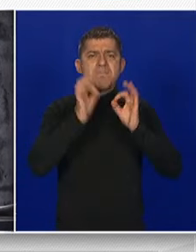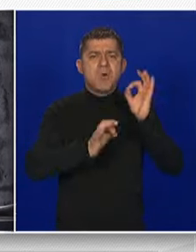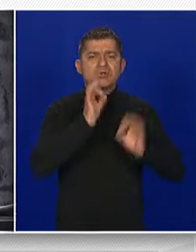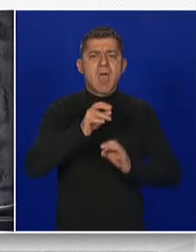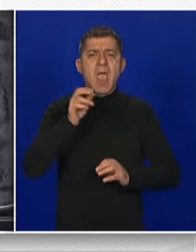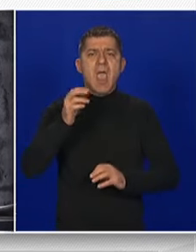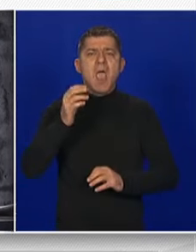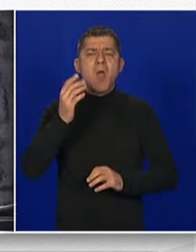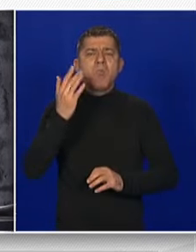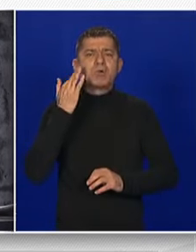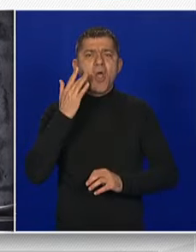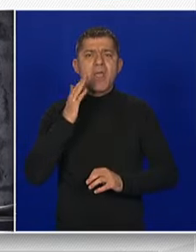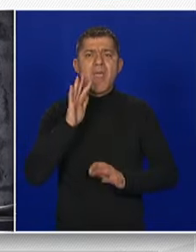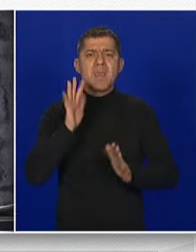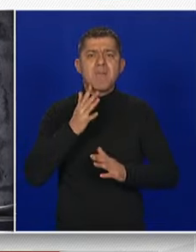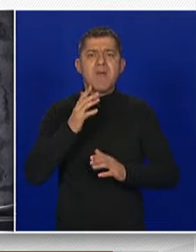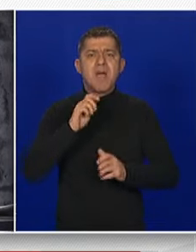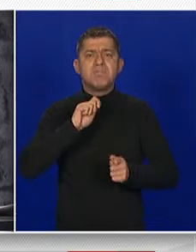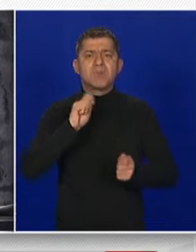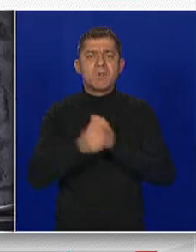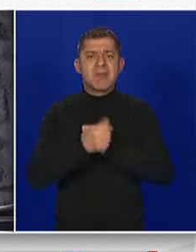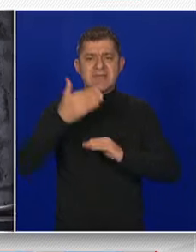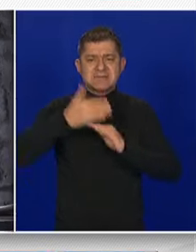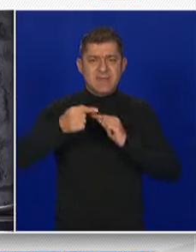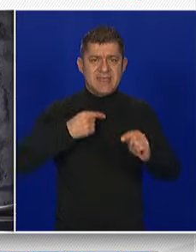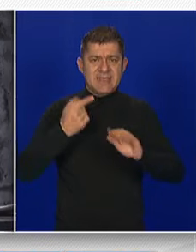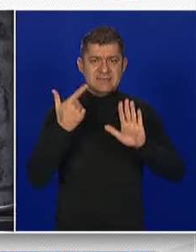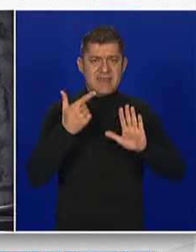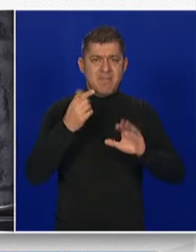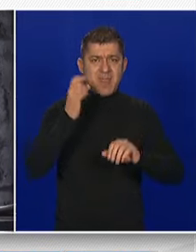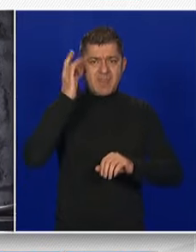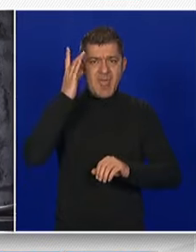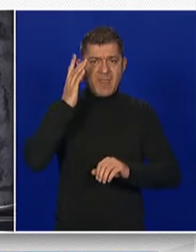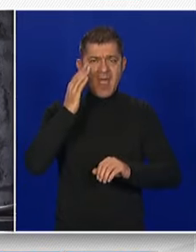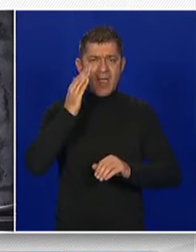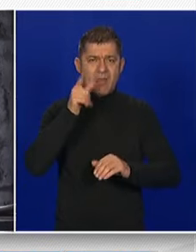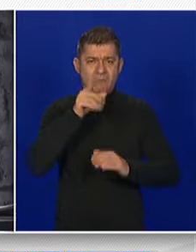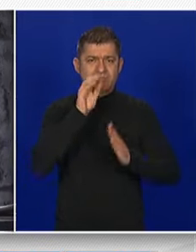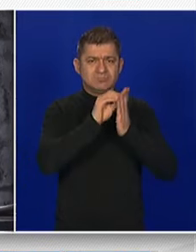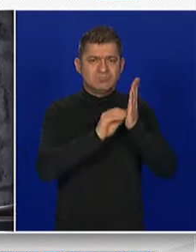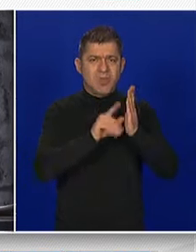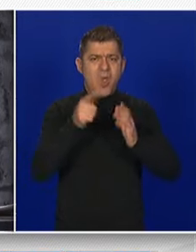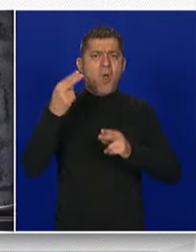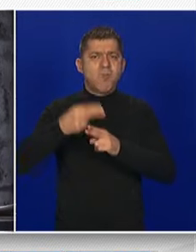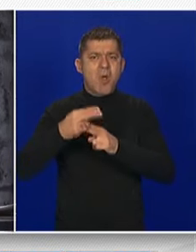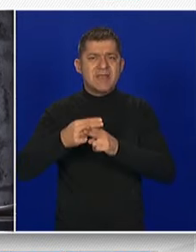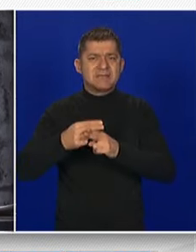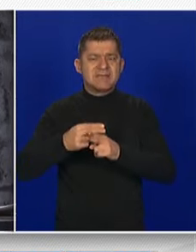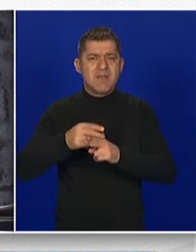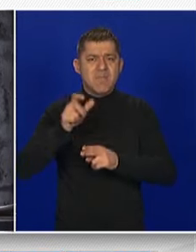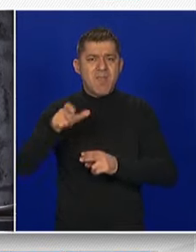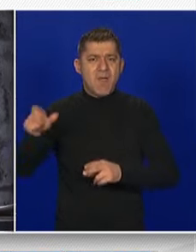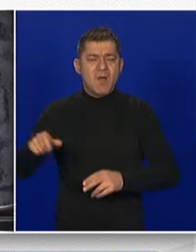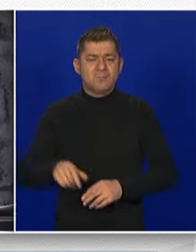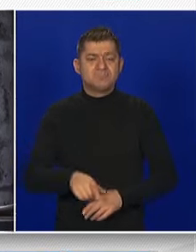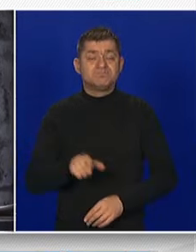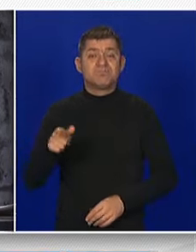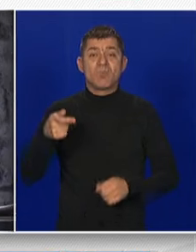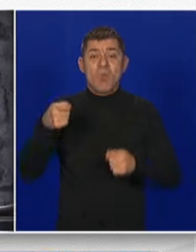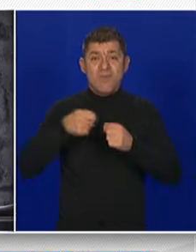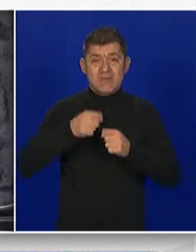u zadnjih 4, odnosno u zadnjih 7 dana. Što se tiče Slovenije. Dakle, mi smo vrlo često